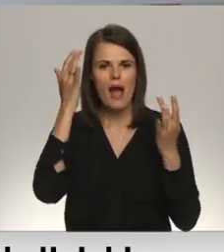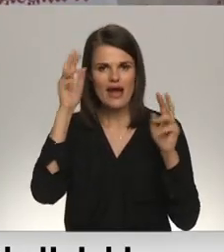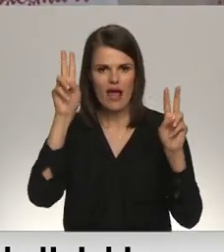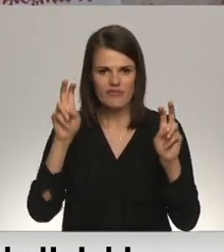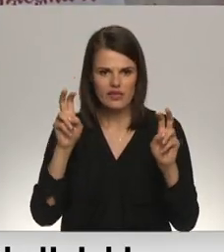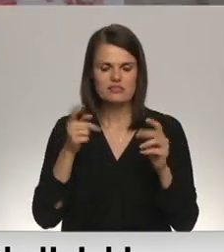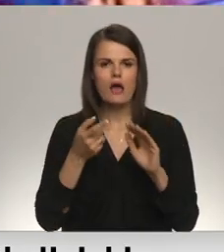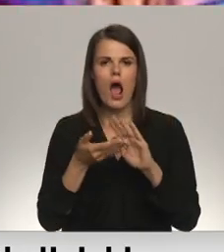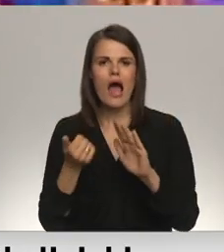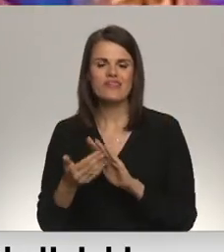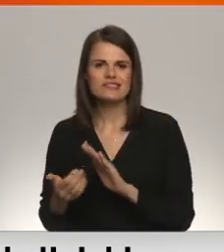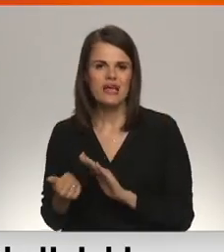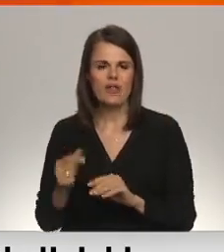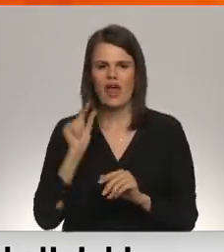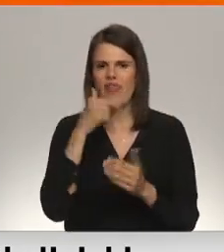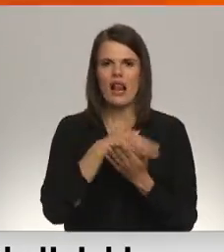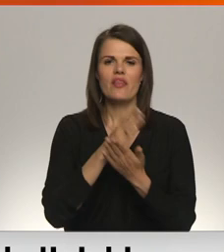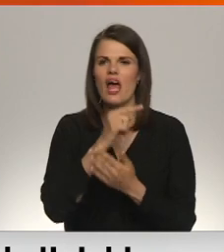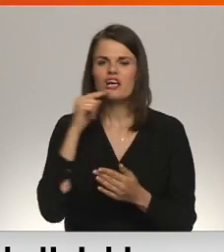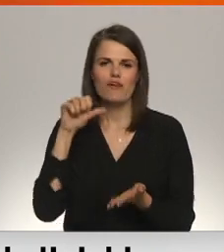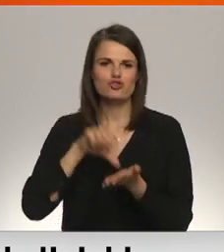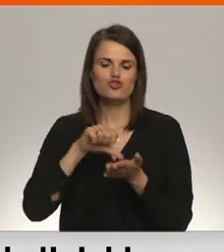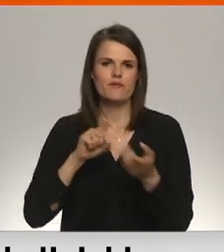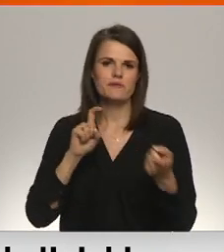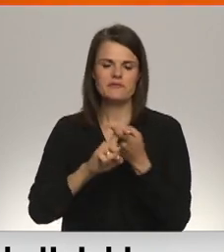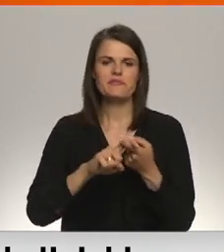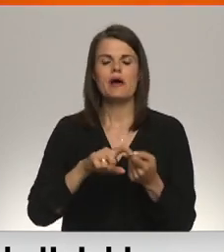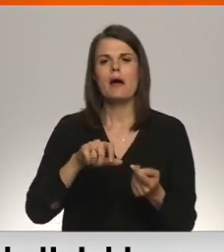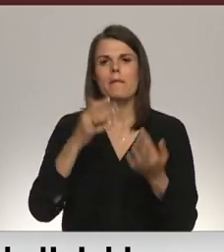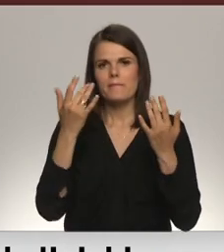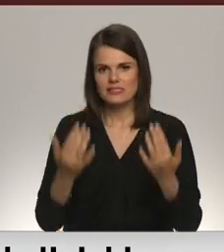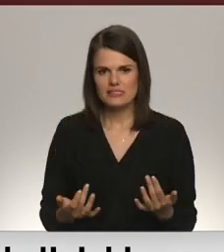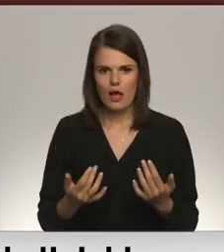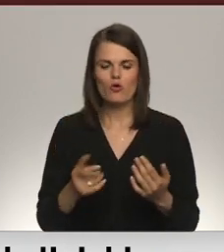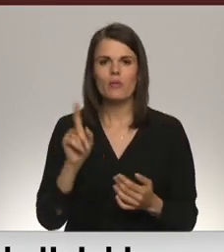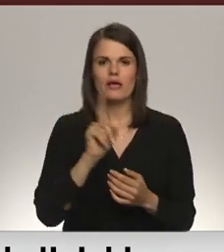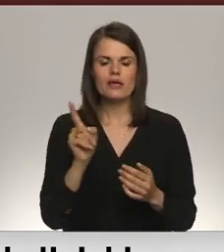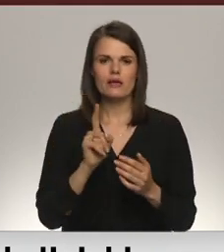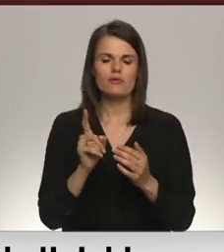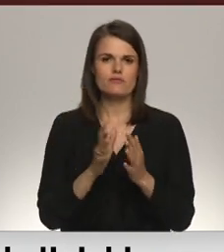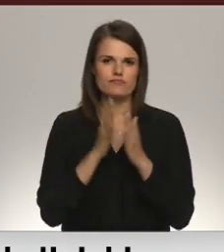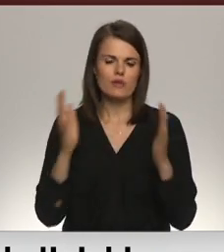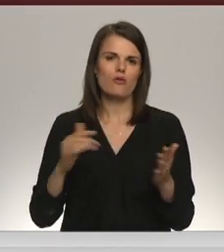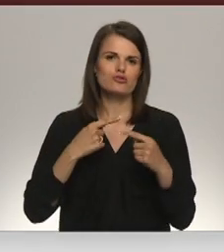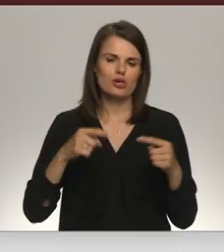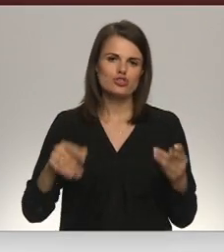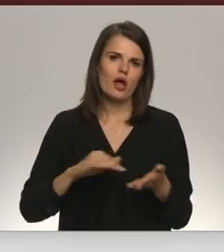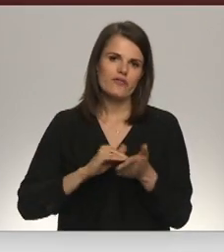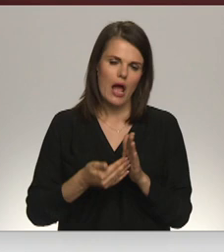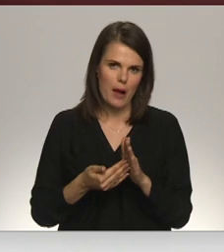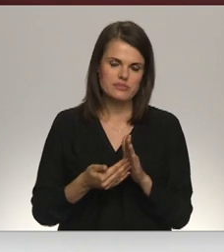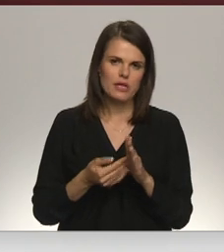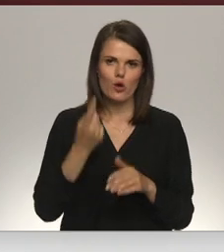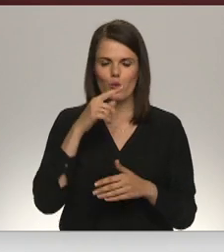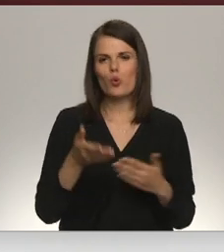vien neliela daļa ar Krievijas šou biznesa pārstāvjiem saistīto pasākumu. Ir vesels apstākļu kopums,